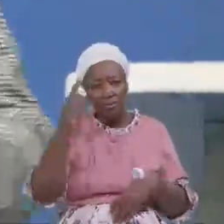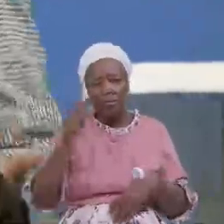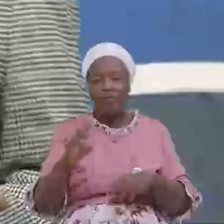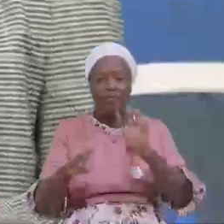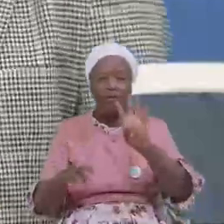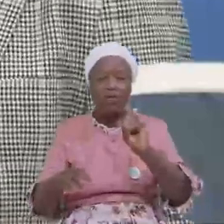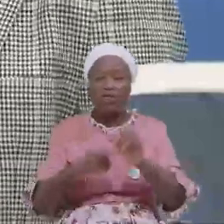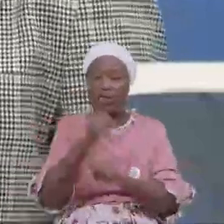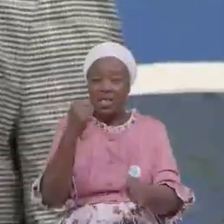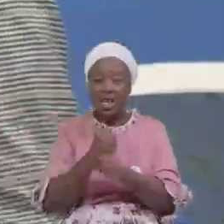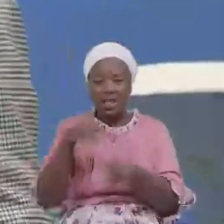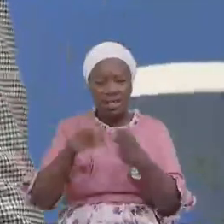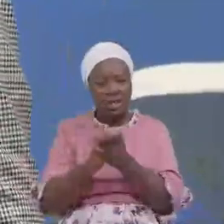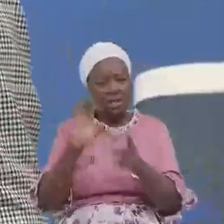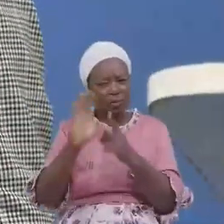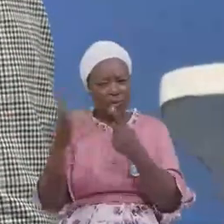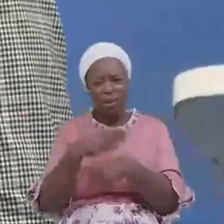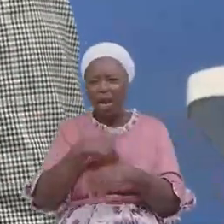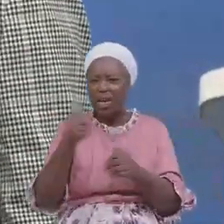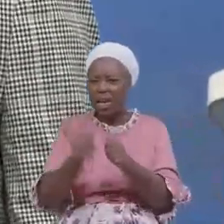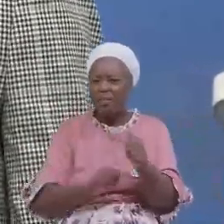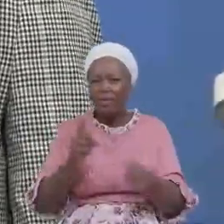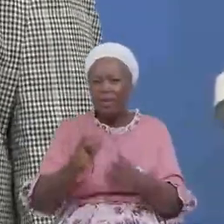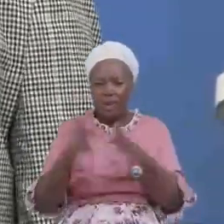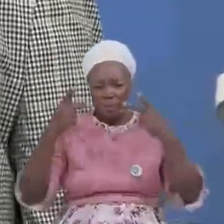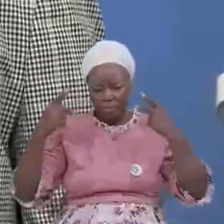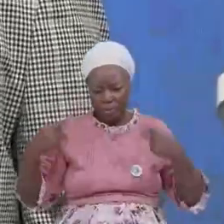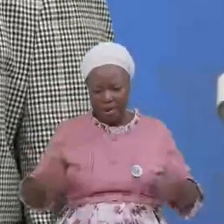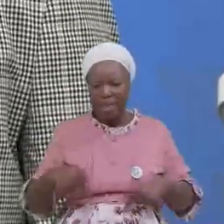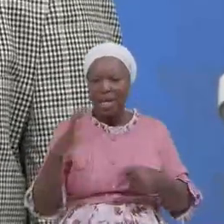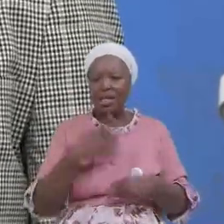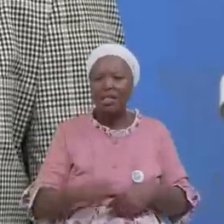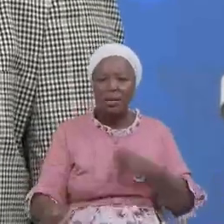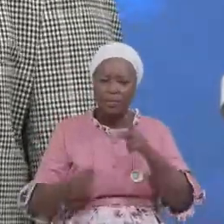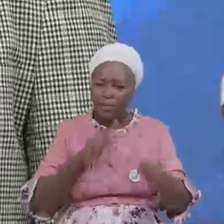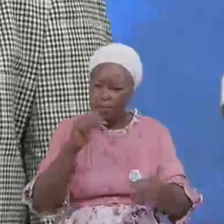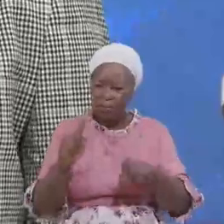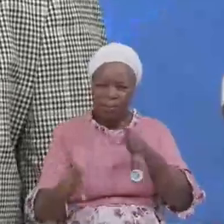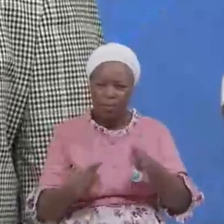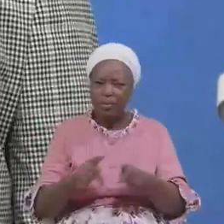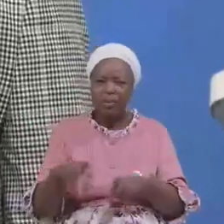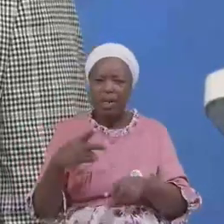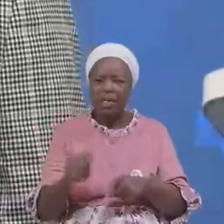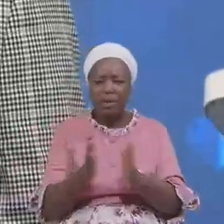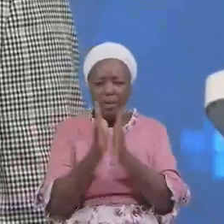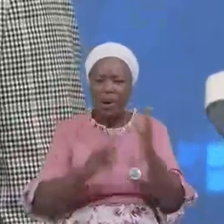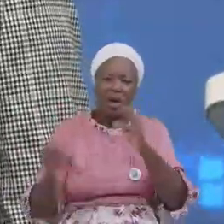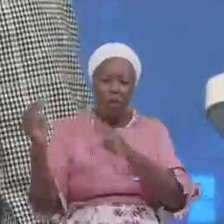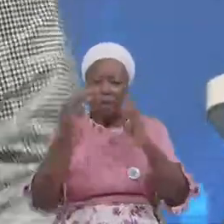condition. Et tout le monde, le sacrificateur, le peuple, les guerriers de